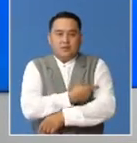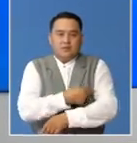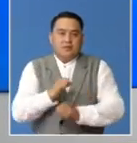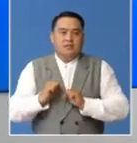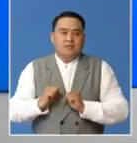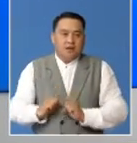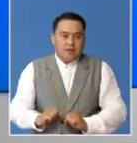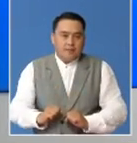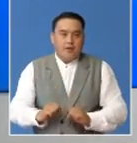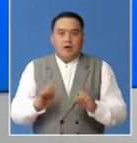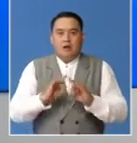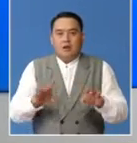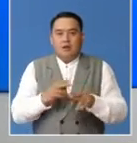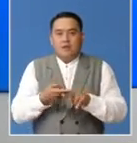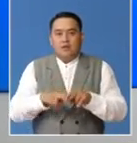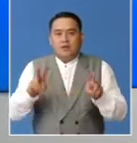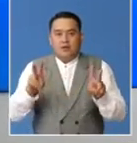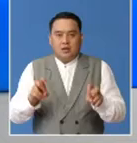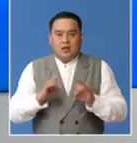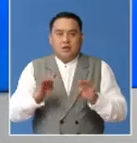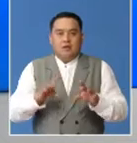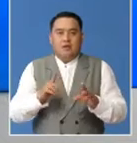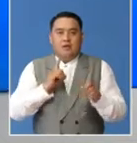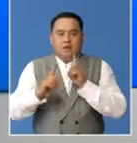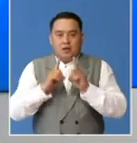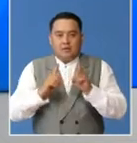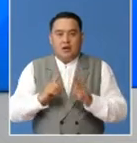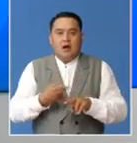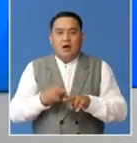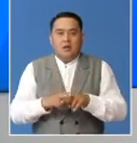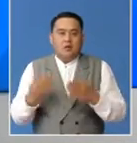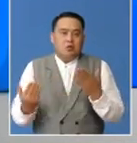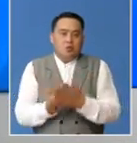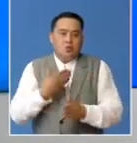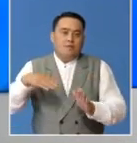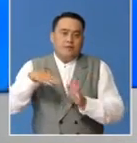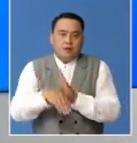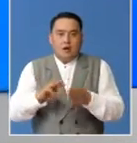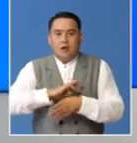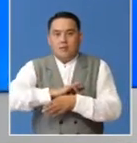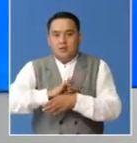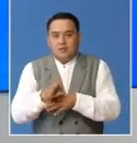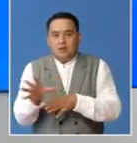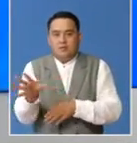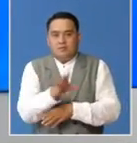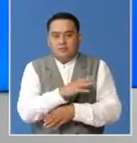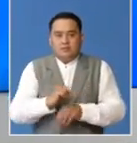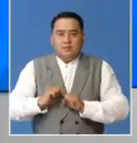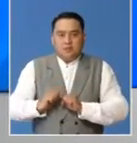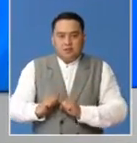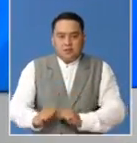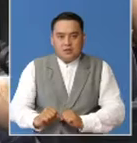страхования. Подробнее об этой актуальной теме они рассказали на брифинге в региональной службе коммуникации. Это нововведение обеспечивает